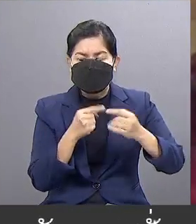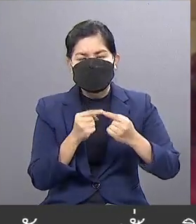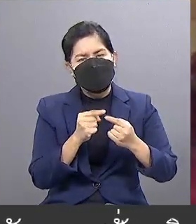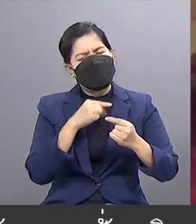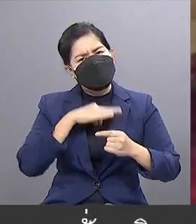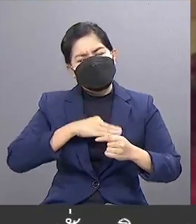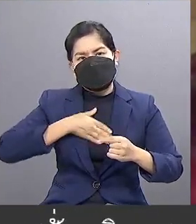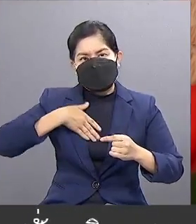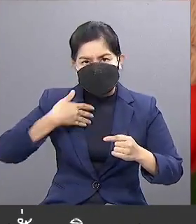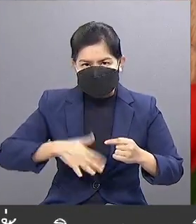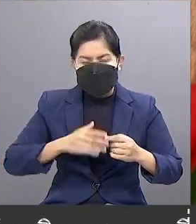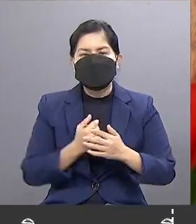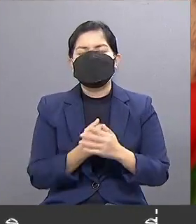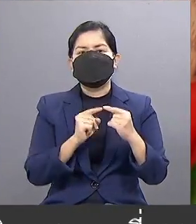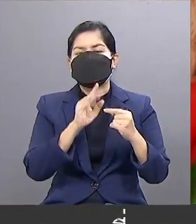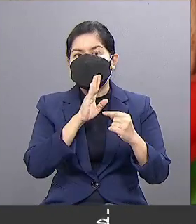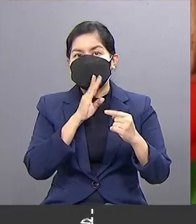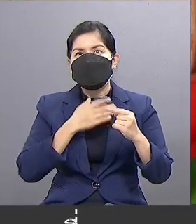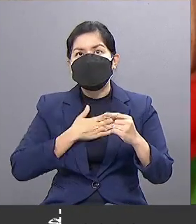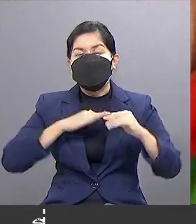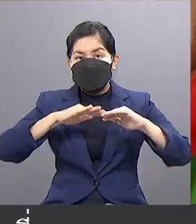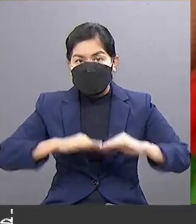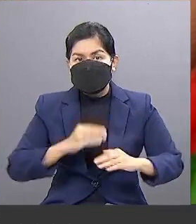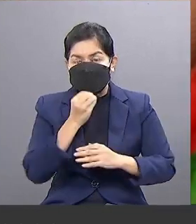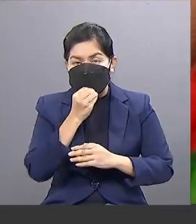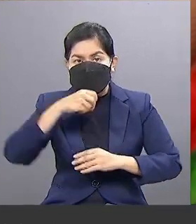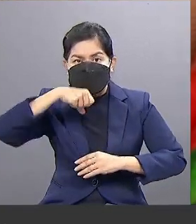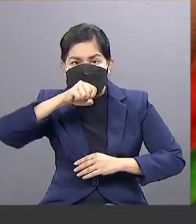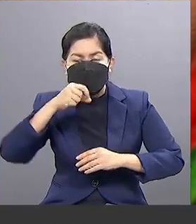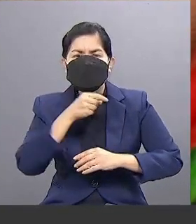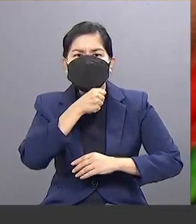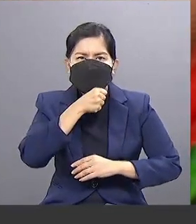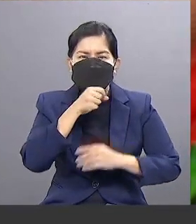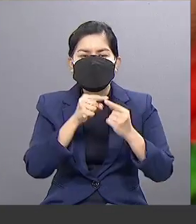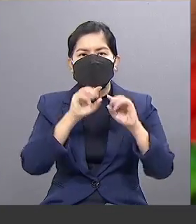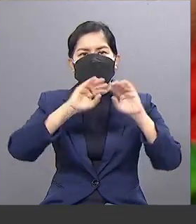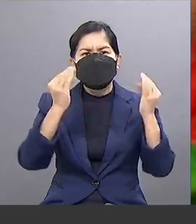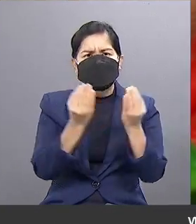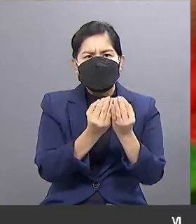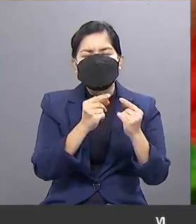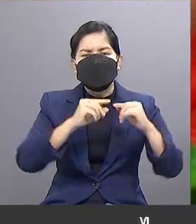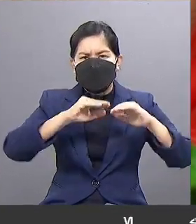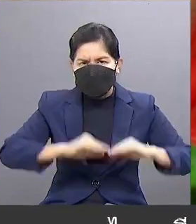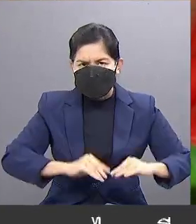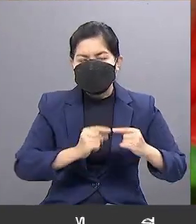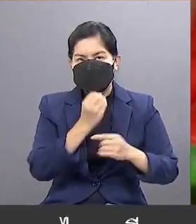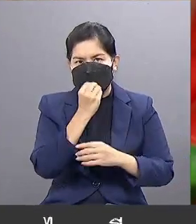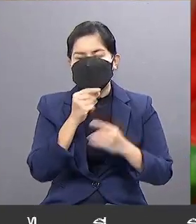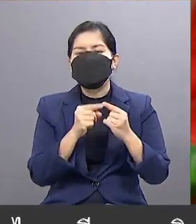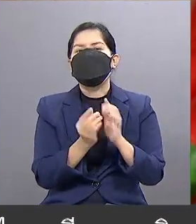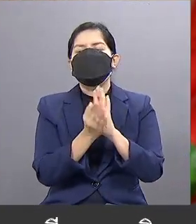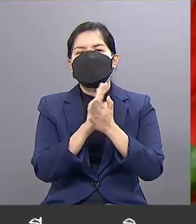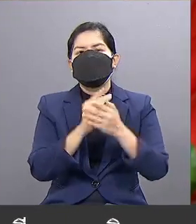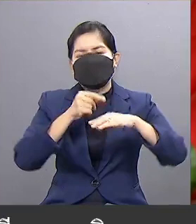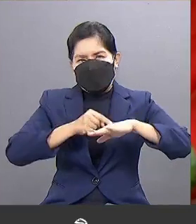เราลดปริมาณลงไปนะคะเพียงแค่ 4-6 สัปดาห์เท่านั้นผิวของเราจะกลับมาเหมือนเดิมนะคะแต่ไม่ใช่เฉพาะเบต้าแคโรทีนอย่างเดียว